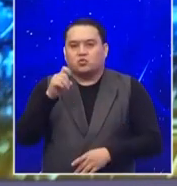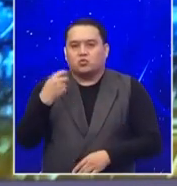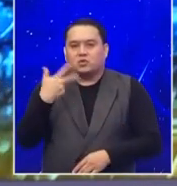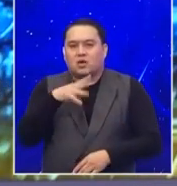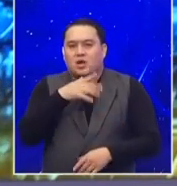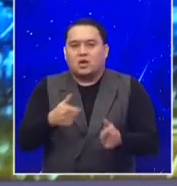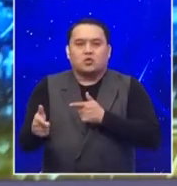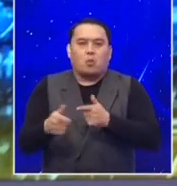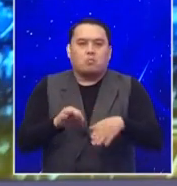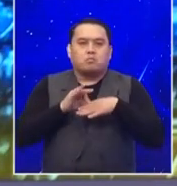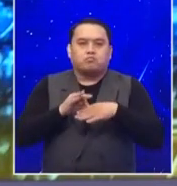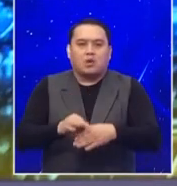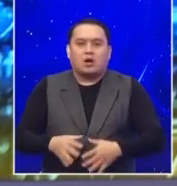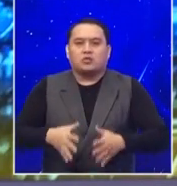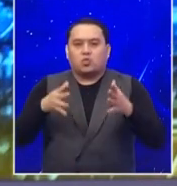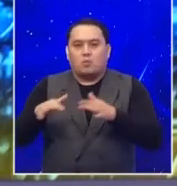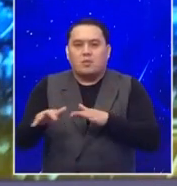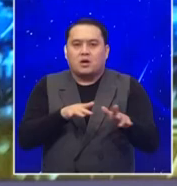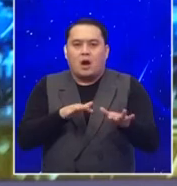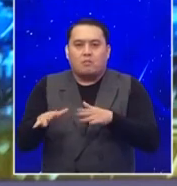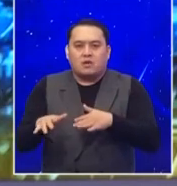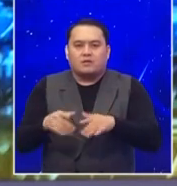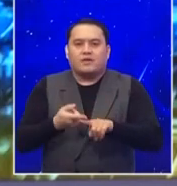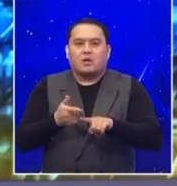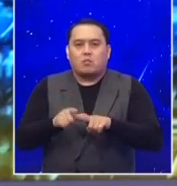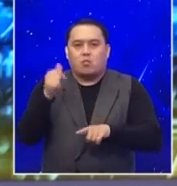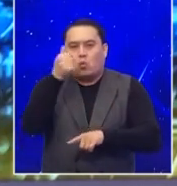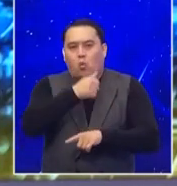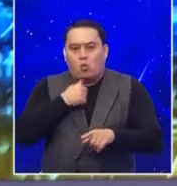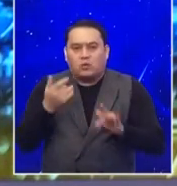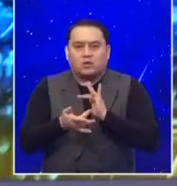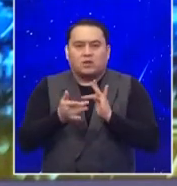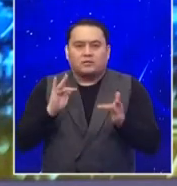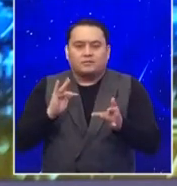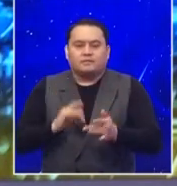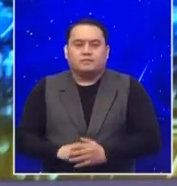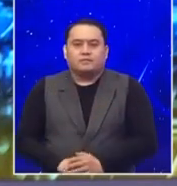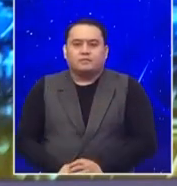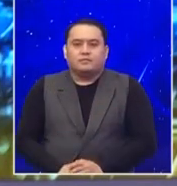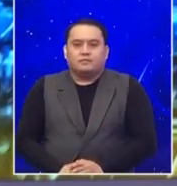области готовятся к проведению масштабных мероприятий. Правда, в этом году в связи с пандемией онлайн.